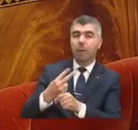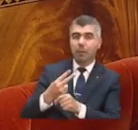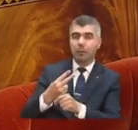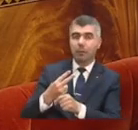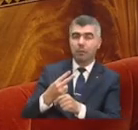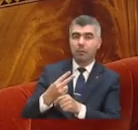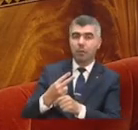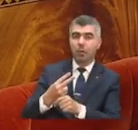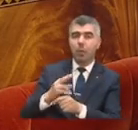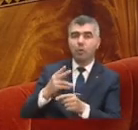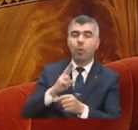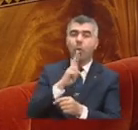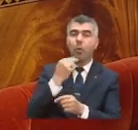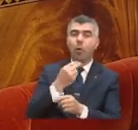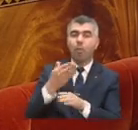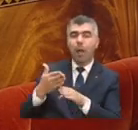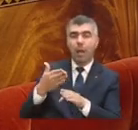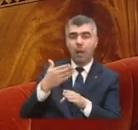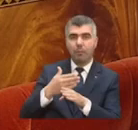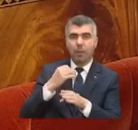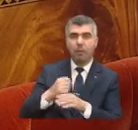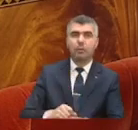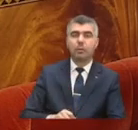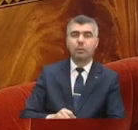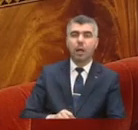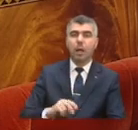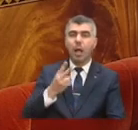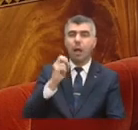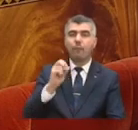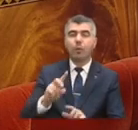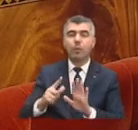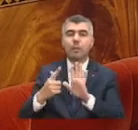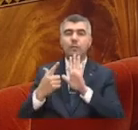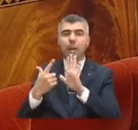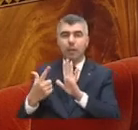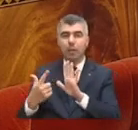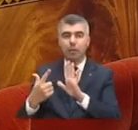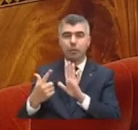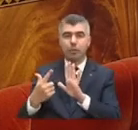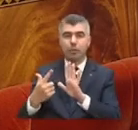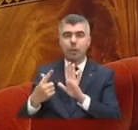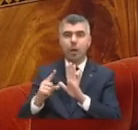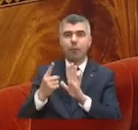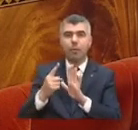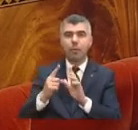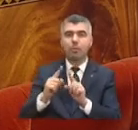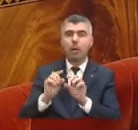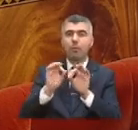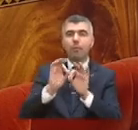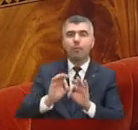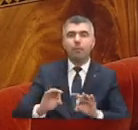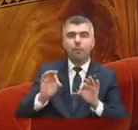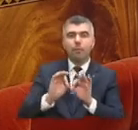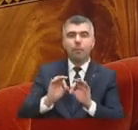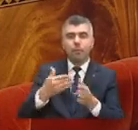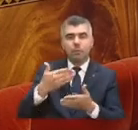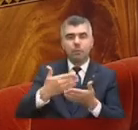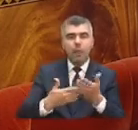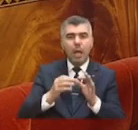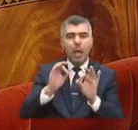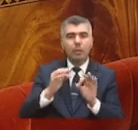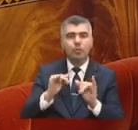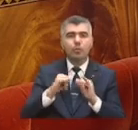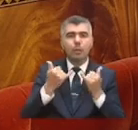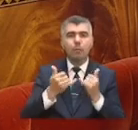السنتين الاولى في عمر الحكومه السابقه وابتداء من سنه 2017 منذ البدايه راه لم تتجاوز المقترحات او عدد